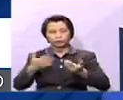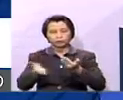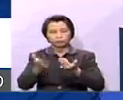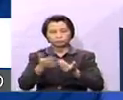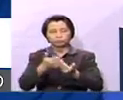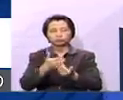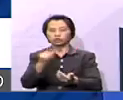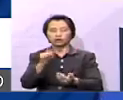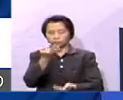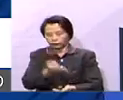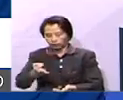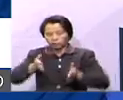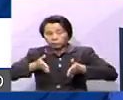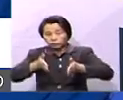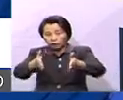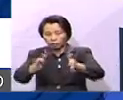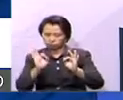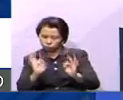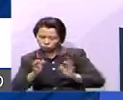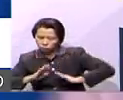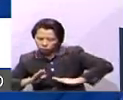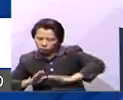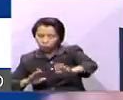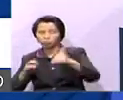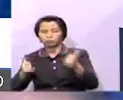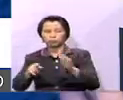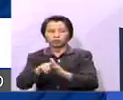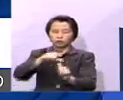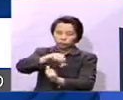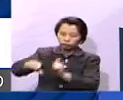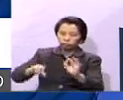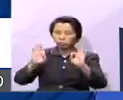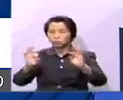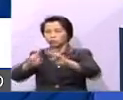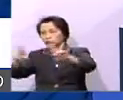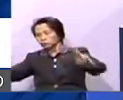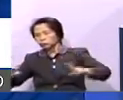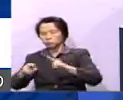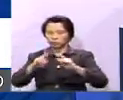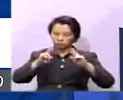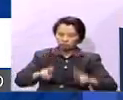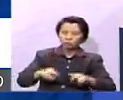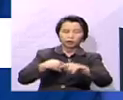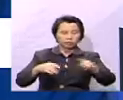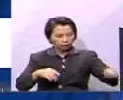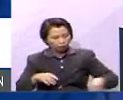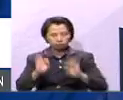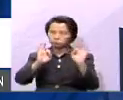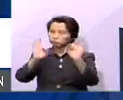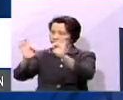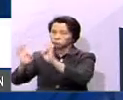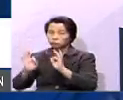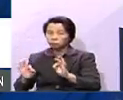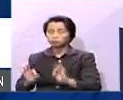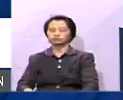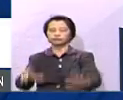infrastruktur yang diperlukan jalannya dalam keadaan baik ya amenti sosial perlu disediakan untuk rakyat tempatan berada dalam keadaan baik dan yang